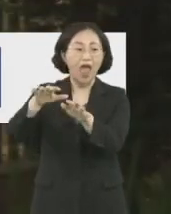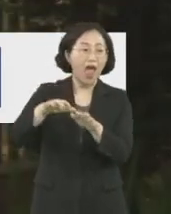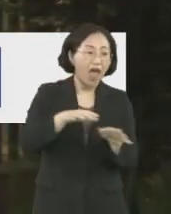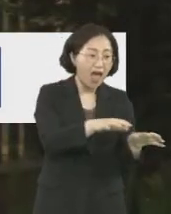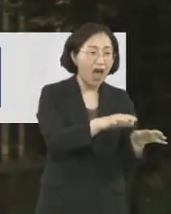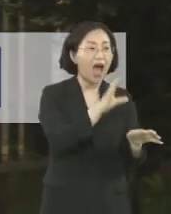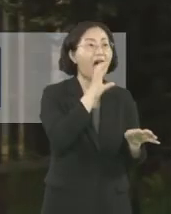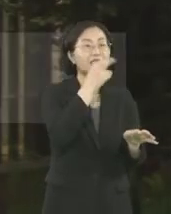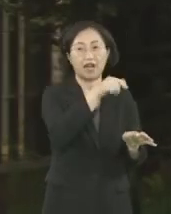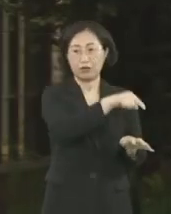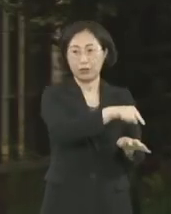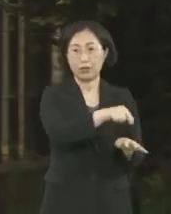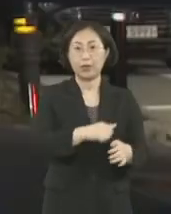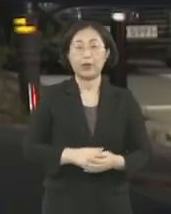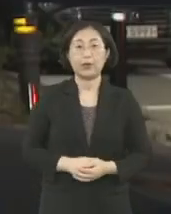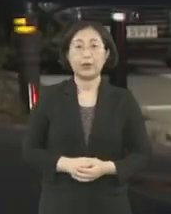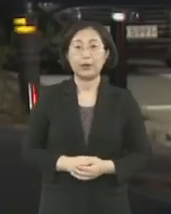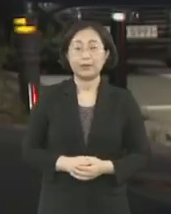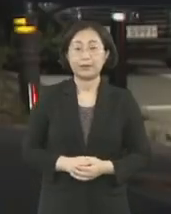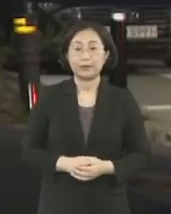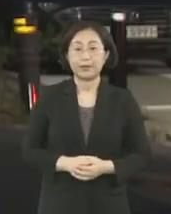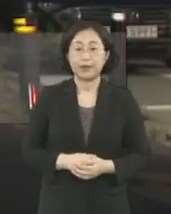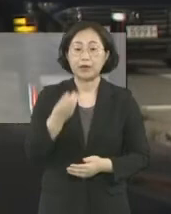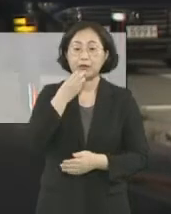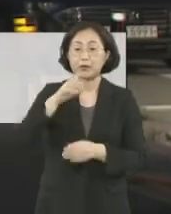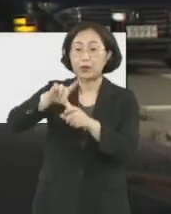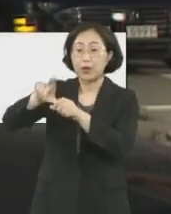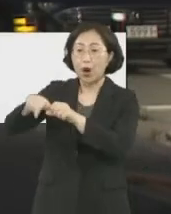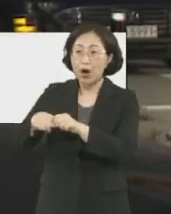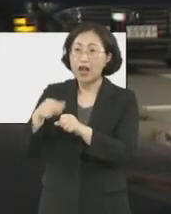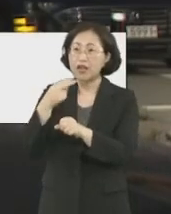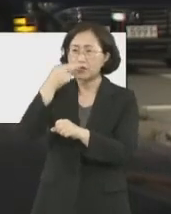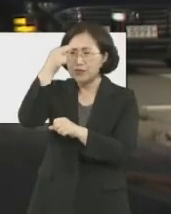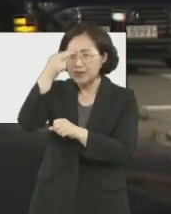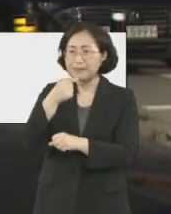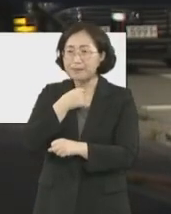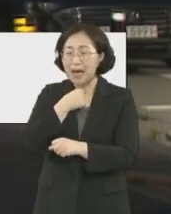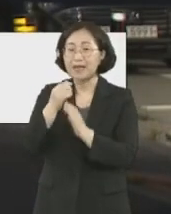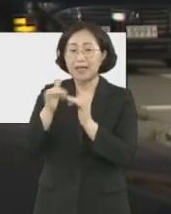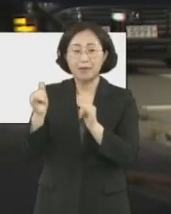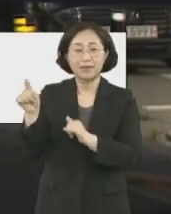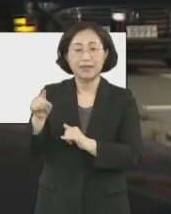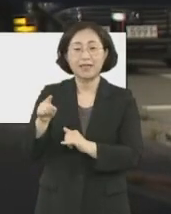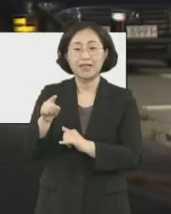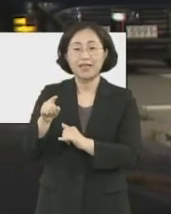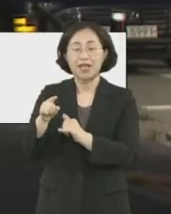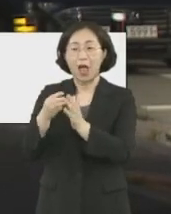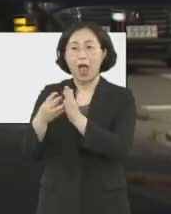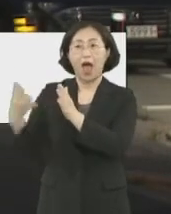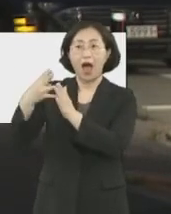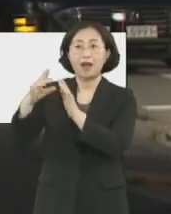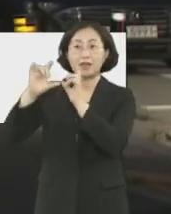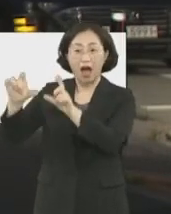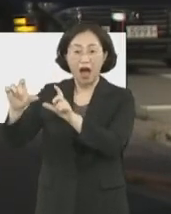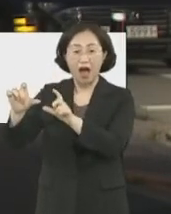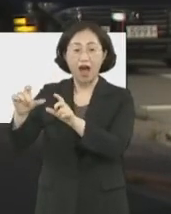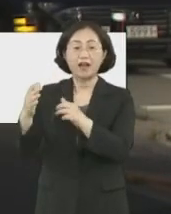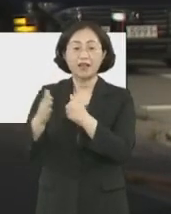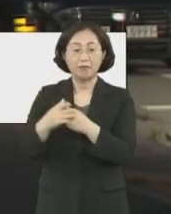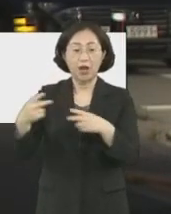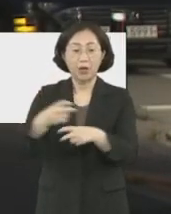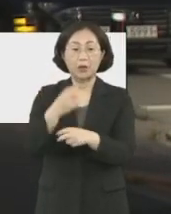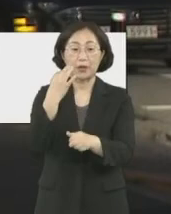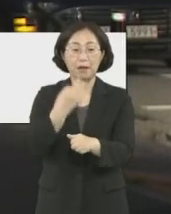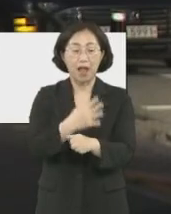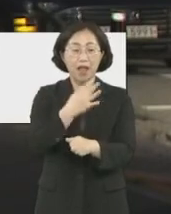현실화되고 있습니다 수도권 의 우웅 고객들이 찬이 선제적인 조치로 인해 교통이 편리한 아대